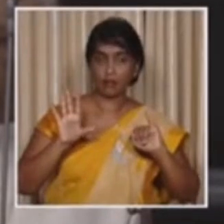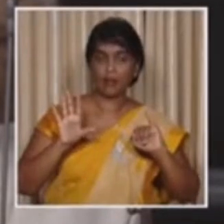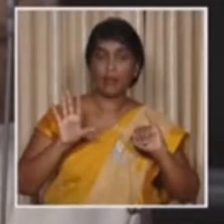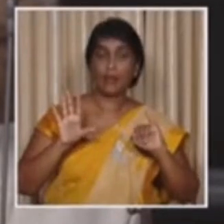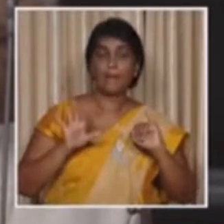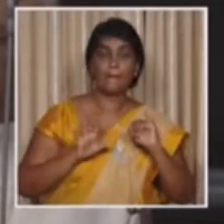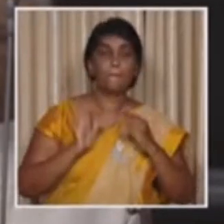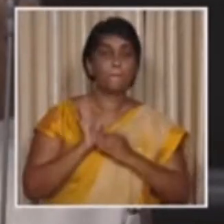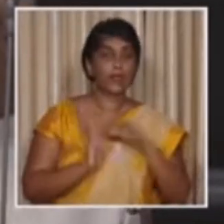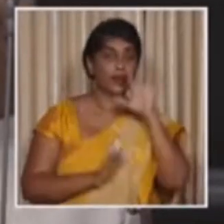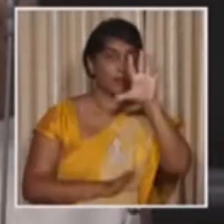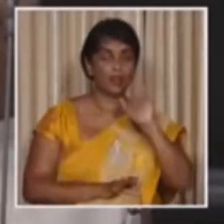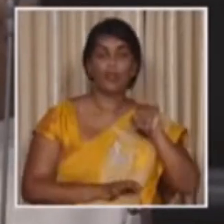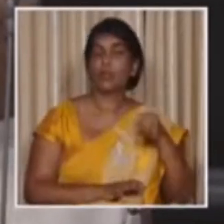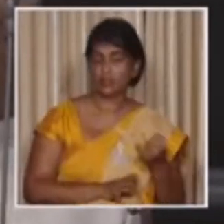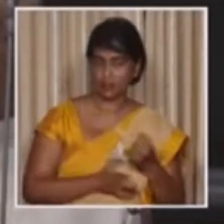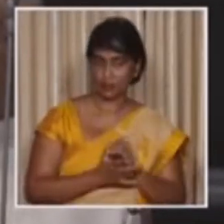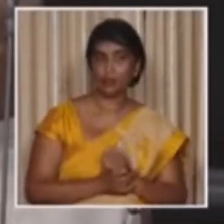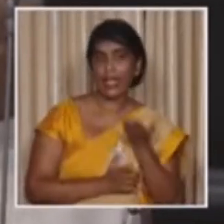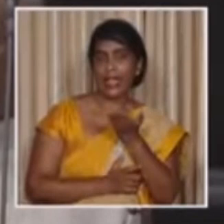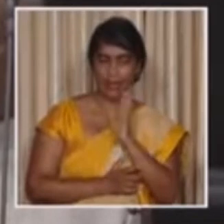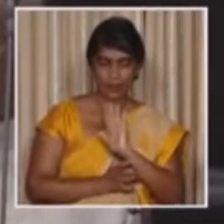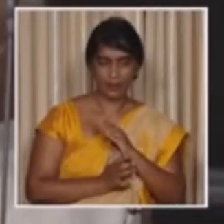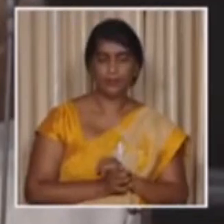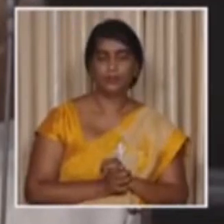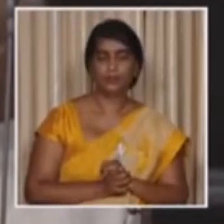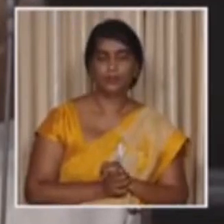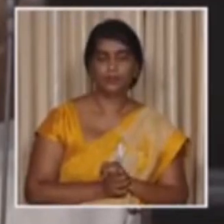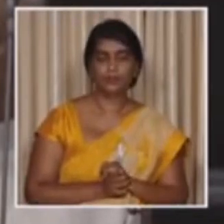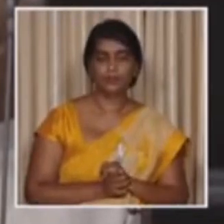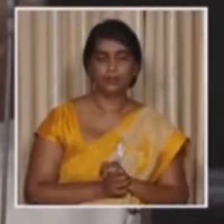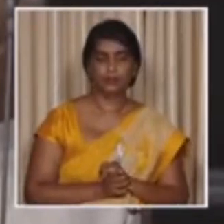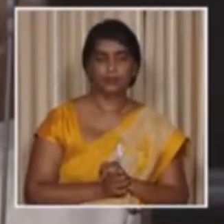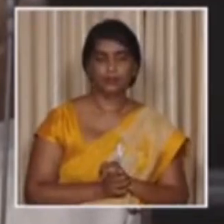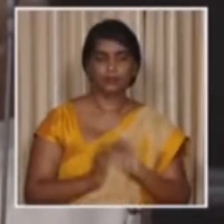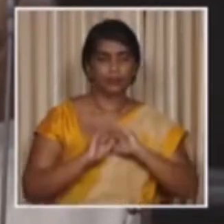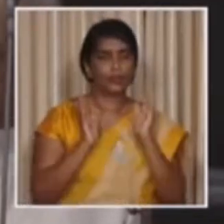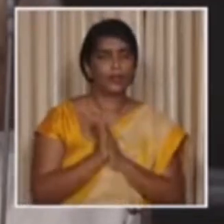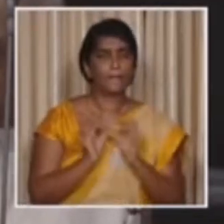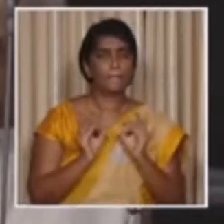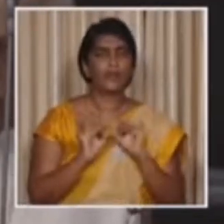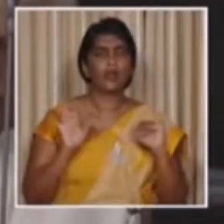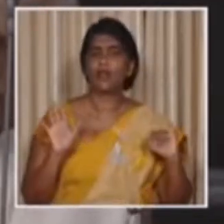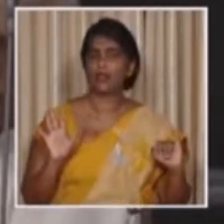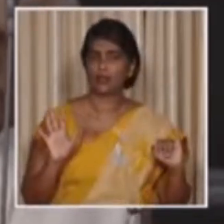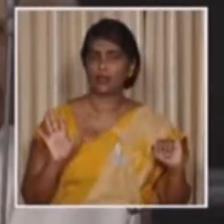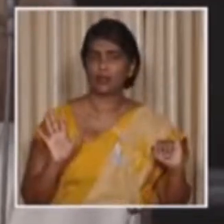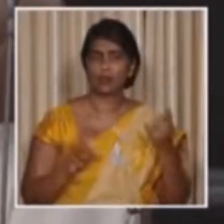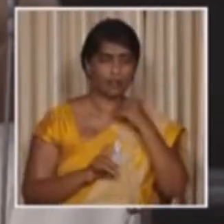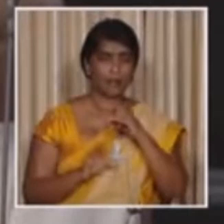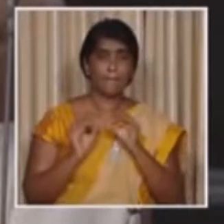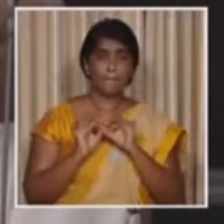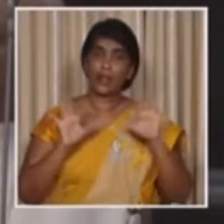මිලියන 5600ක් ඉල්ලා තියෙන්නේ. ඉතින් ඔක්කොම යනකොට බිලියන 6යි. එදා ඇවිල්ලා කියනවා